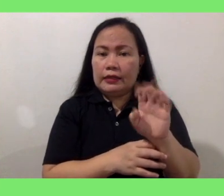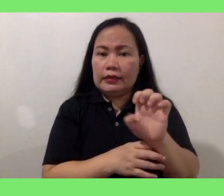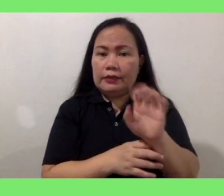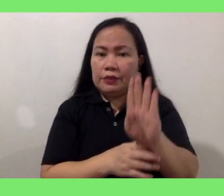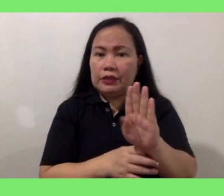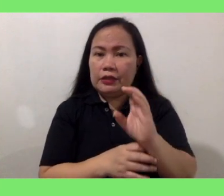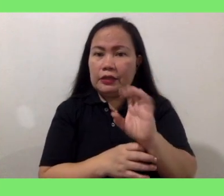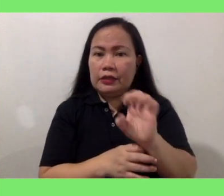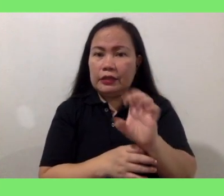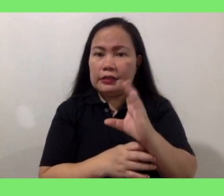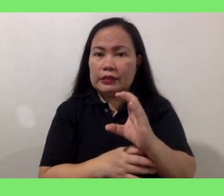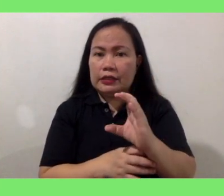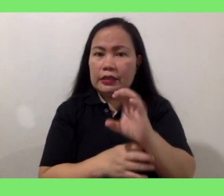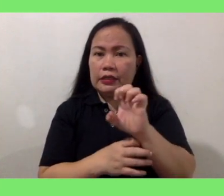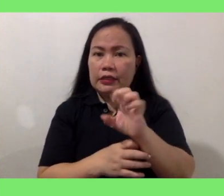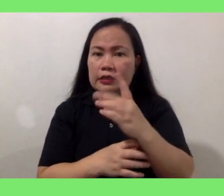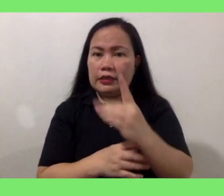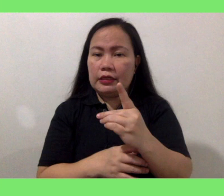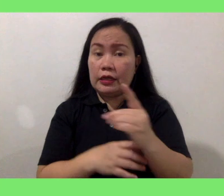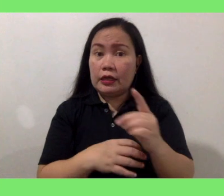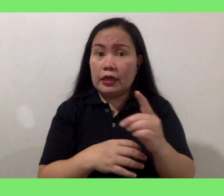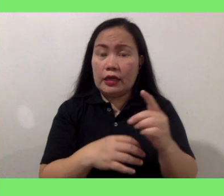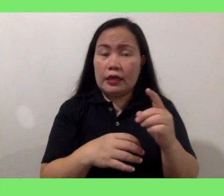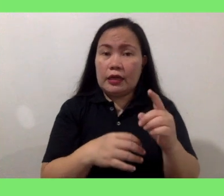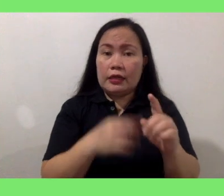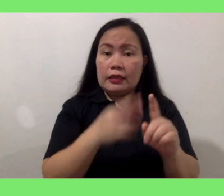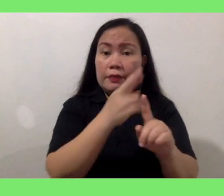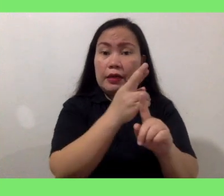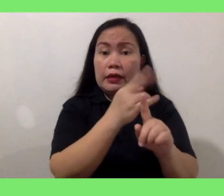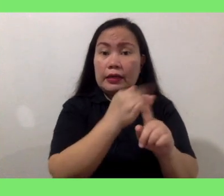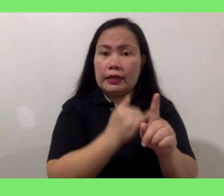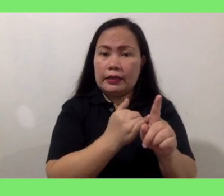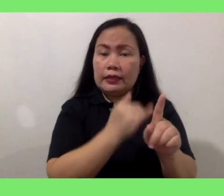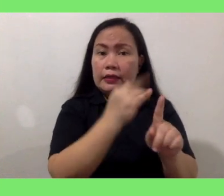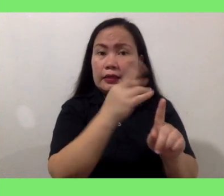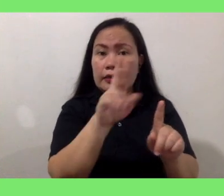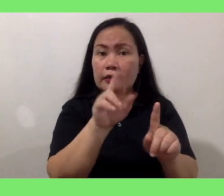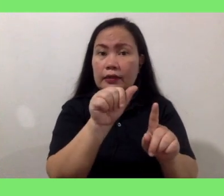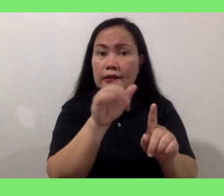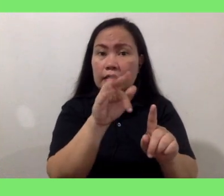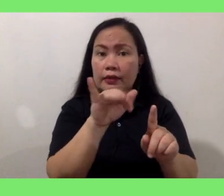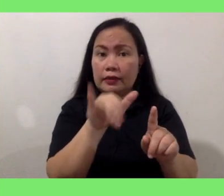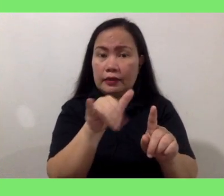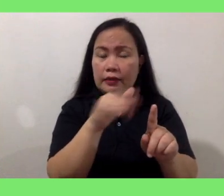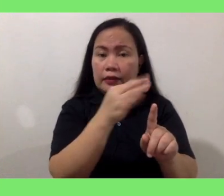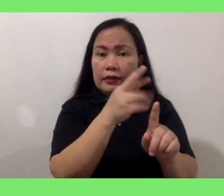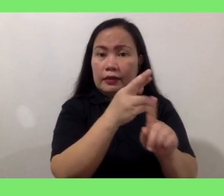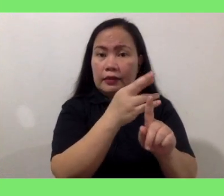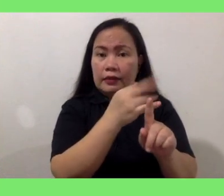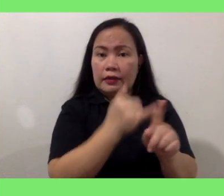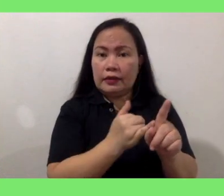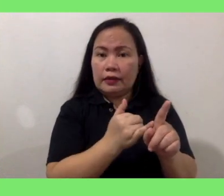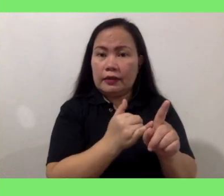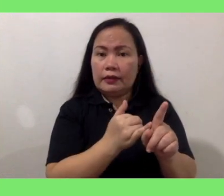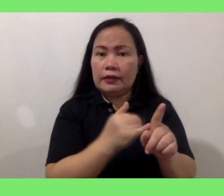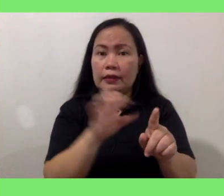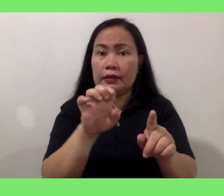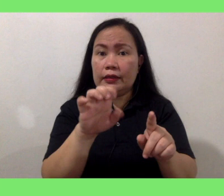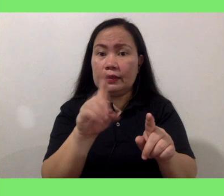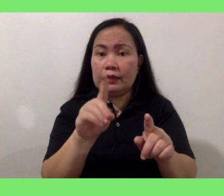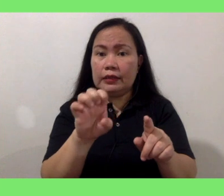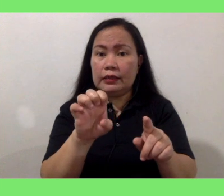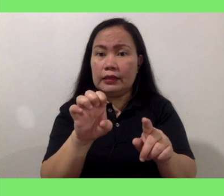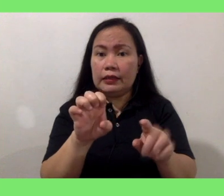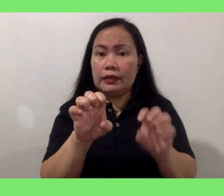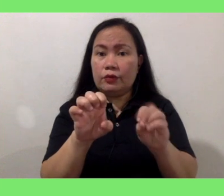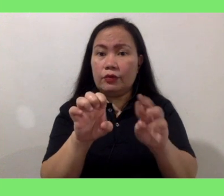ray EC, ED, DE, or pwede rin natin tawagin na DA,